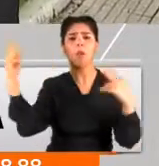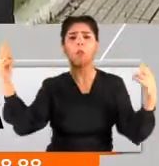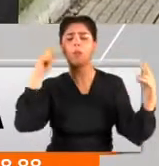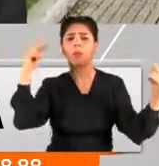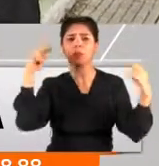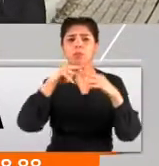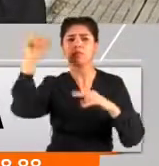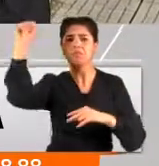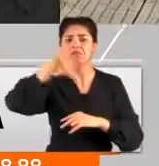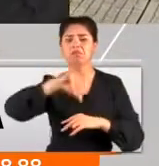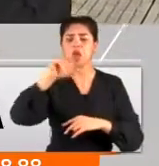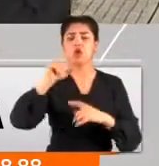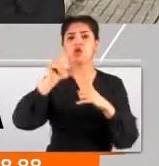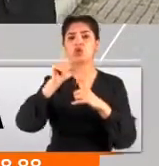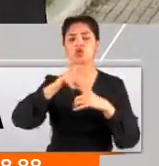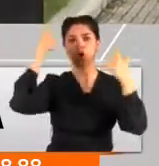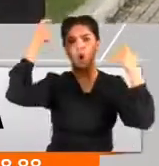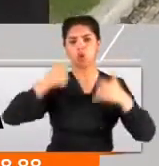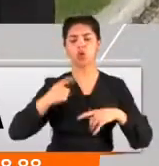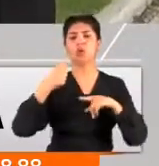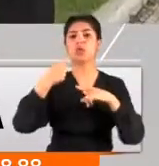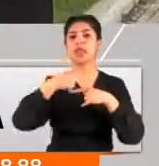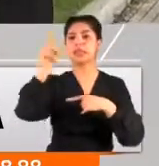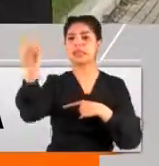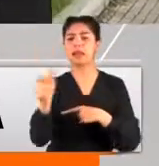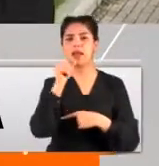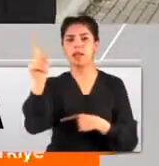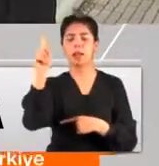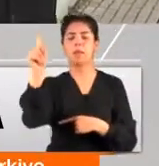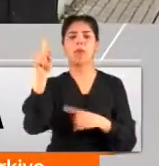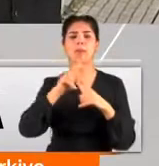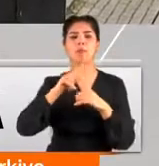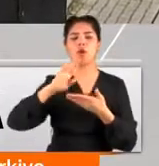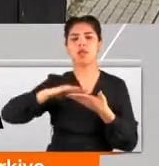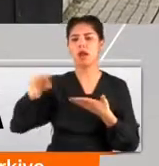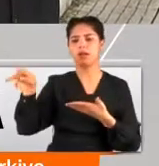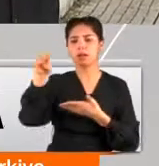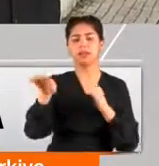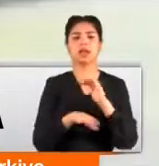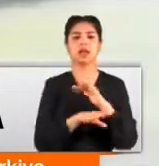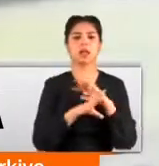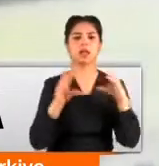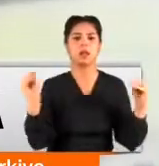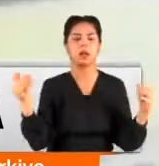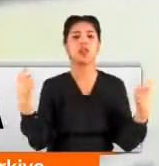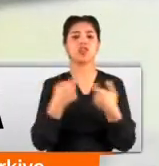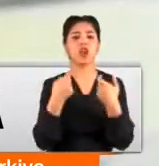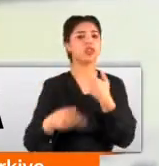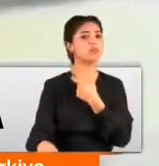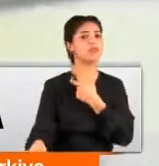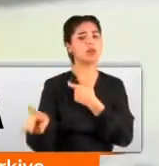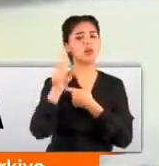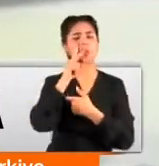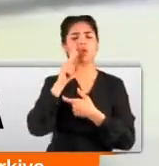ateş sonucunda susurluk hükümlüsü Ziya Bandırmalıoğlu ve yanında bulunan bir polis memuru hayatını kaybetti. Çatışma son kurşuna